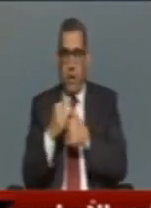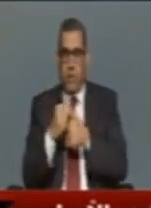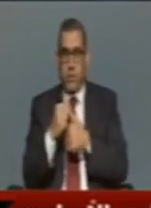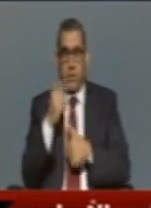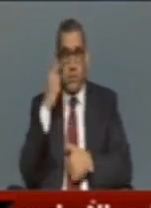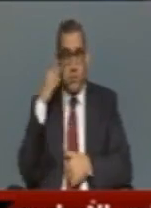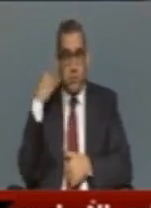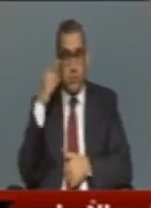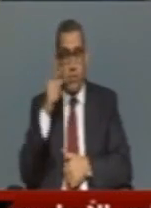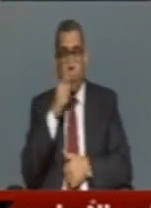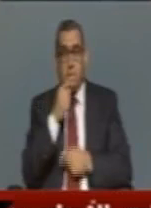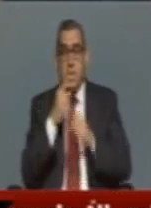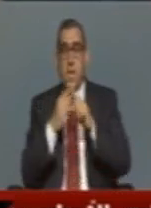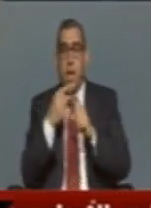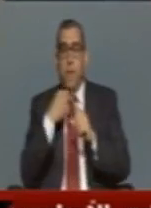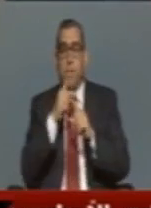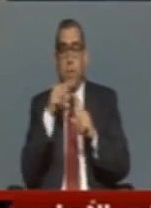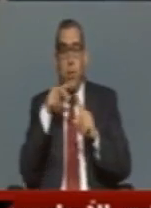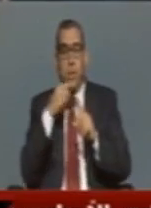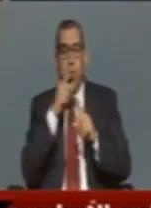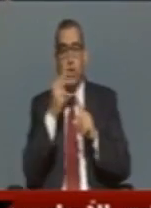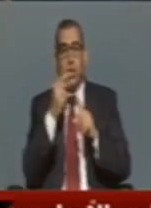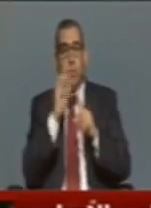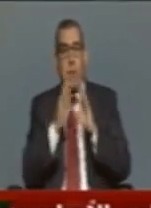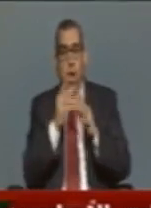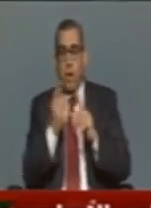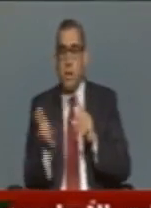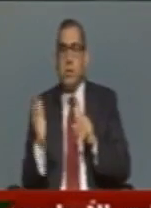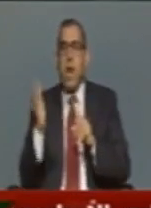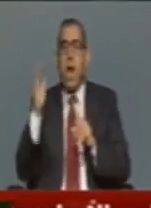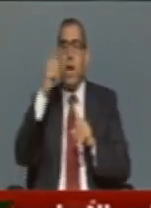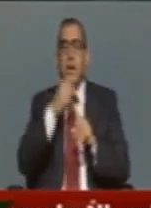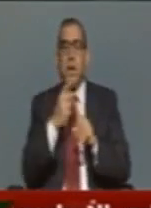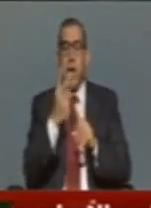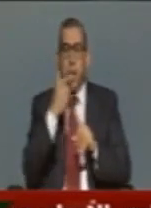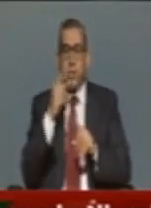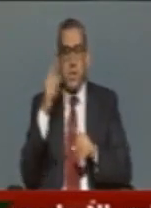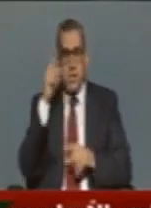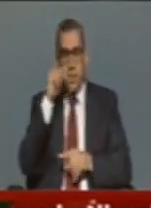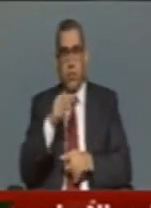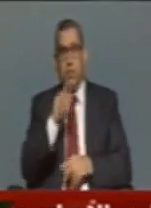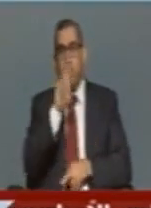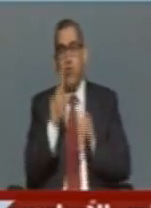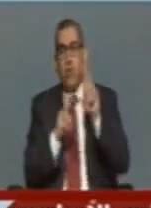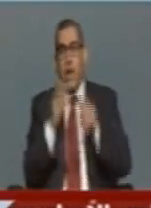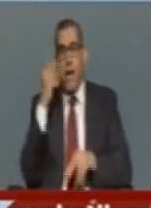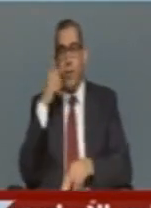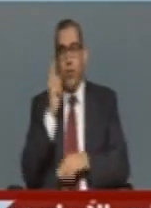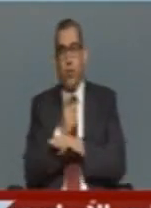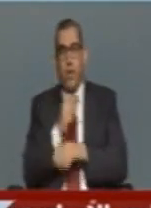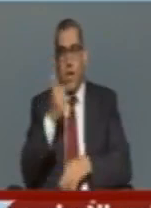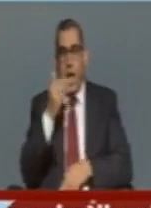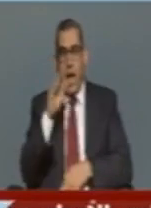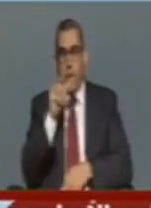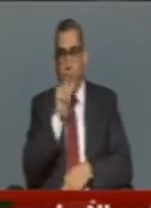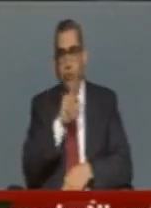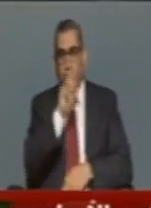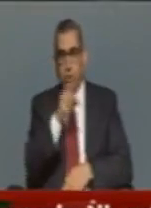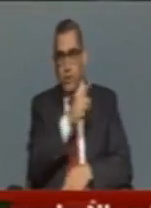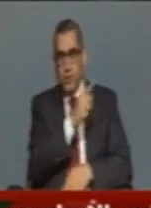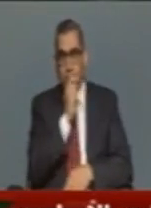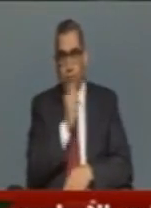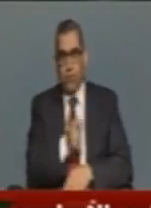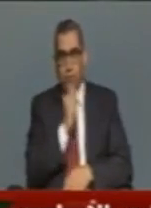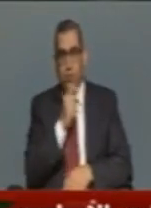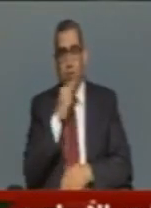حتى مضاعفاته، لان هو لما قال في الاول وسالوا الاستاذ احمد وقال له يعني انت بتقول ان التحدي